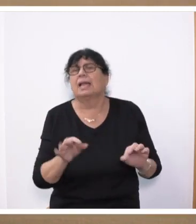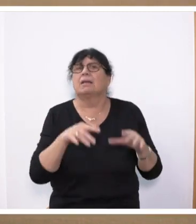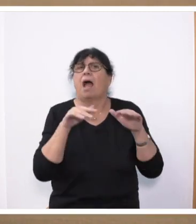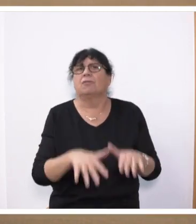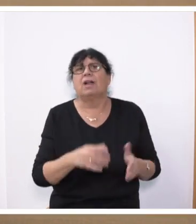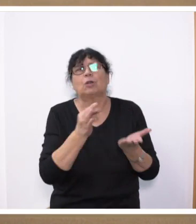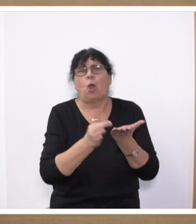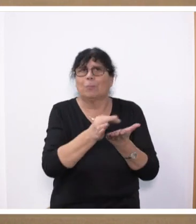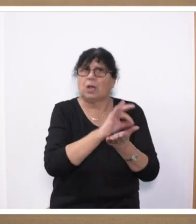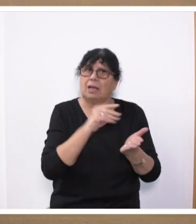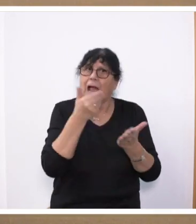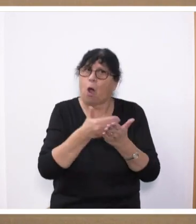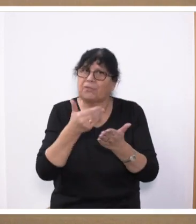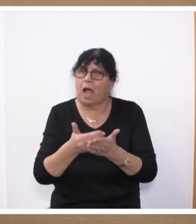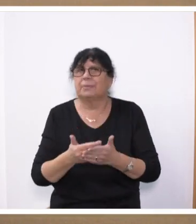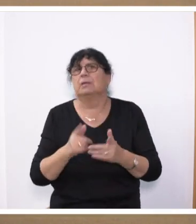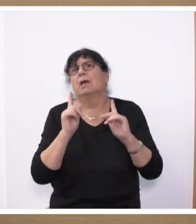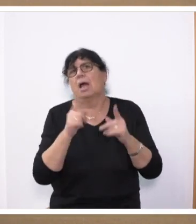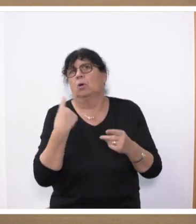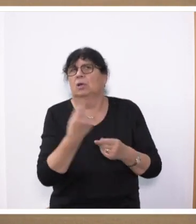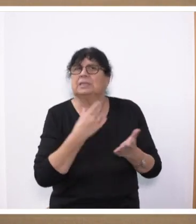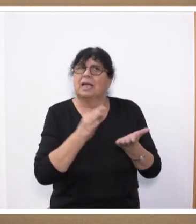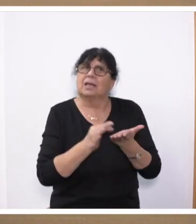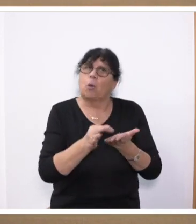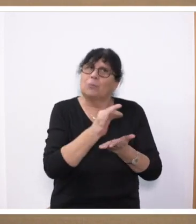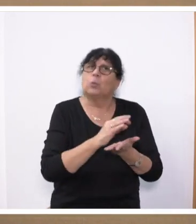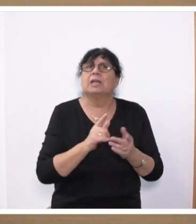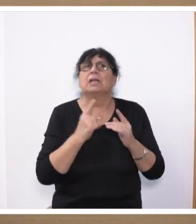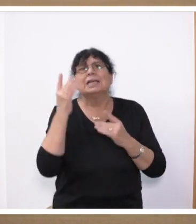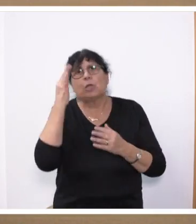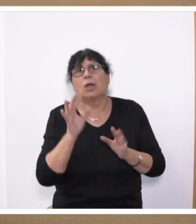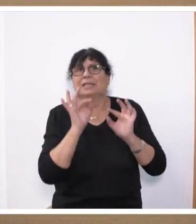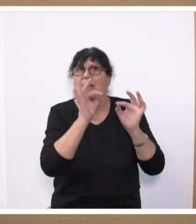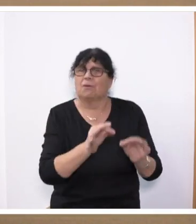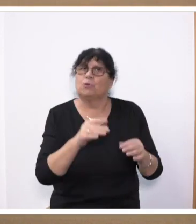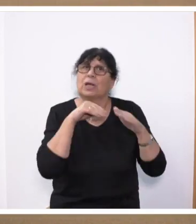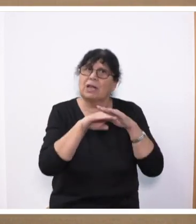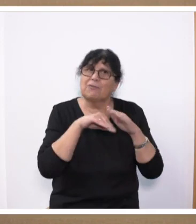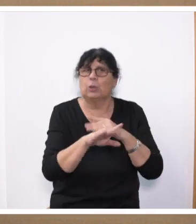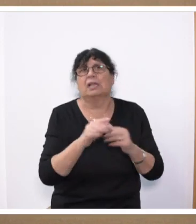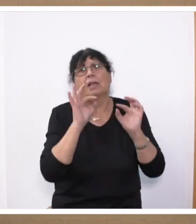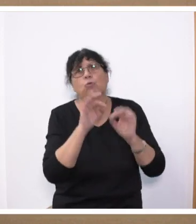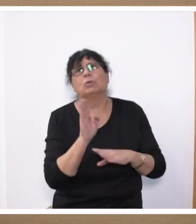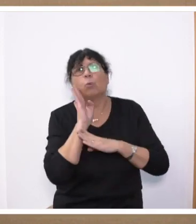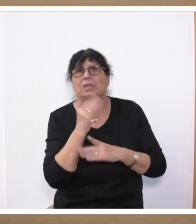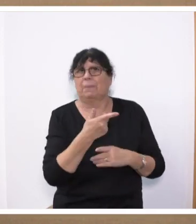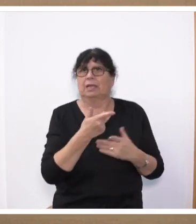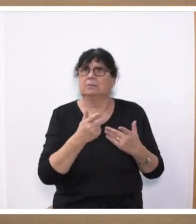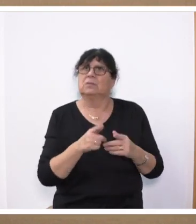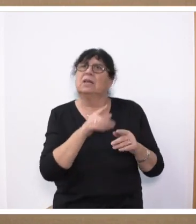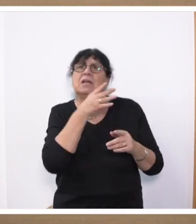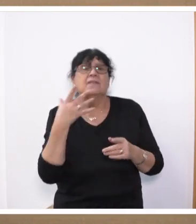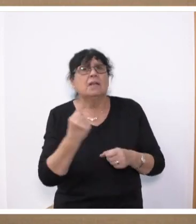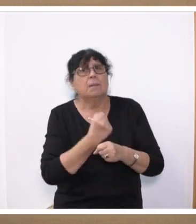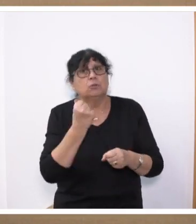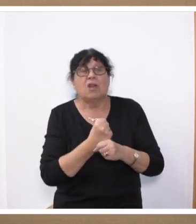kommunalen Aufgaben sorgen unsere Kommunen auch dafür, dass die Geflüchteten gut untergebracht werden. Viele Beschäftigte in